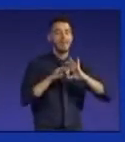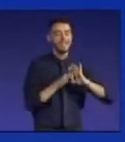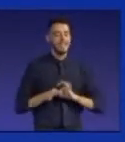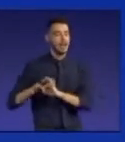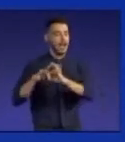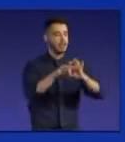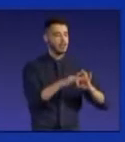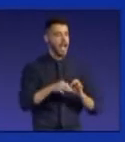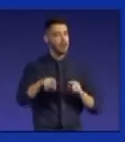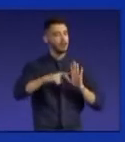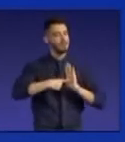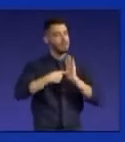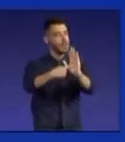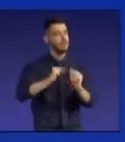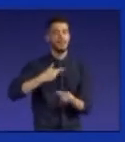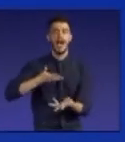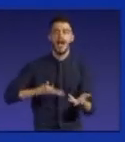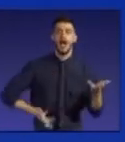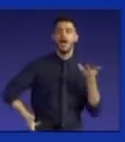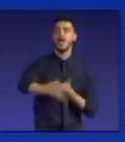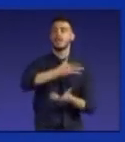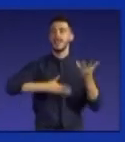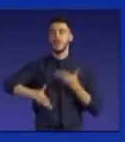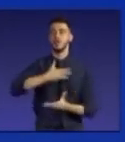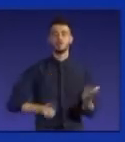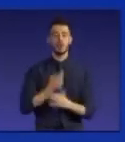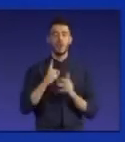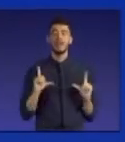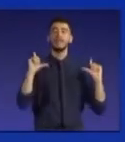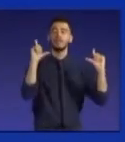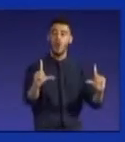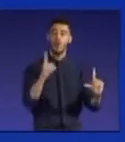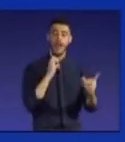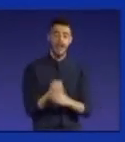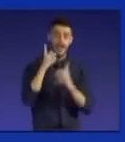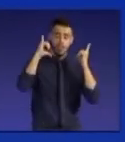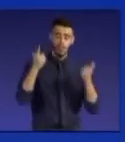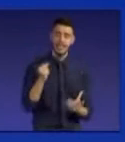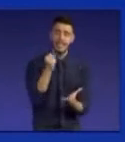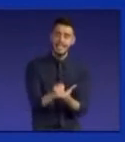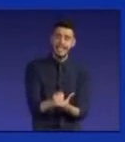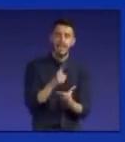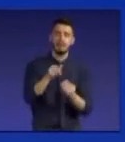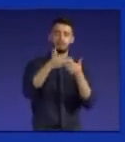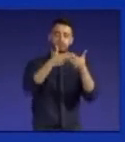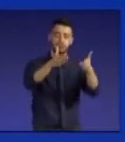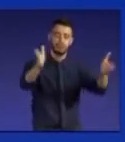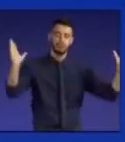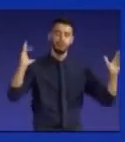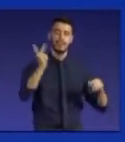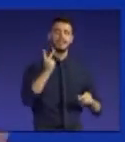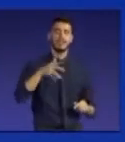ανανέωση, αλλά και το πραγματικό άνοιγμα της Νέας Δημοκρατίας στην κοινωνία. Για να σπάσουμε αυτή την